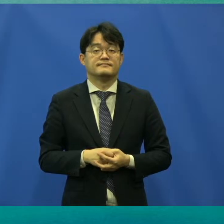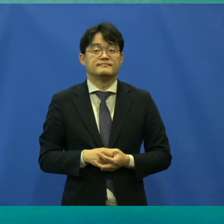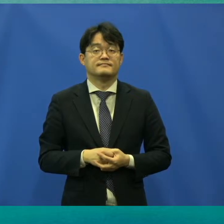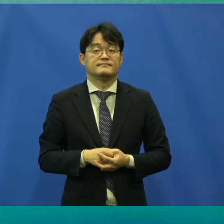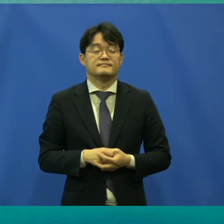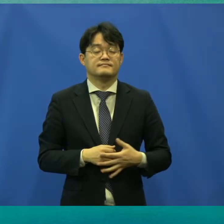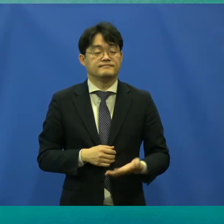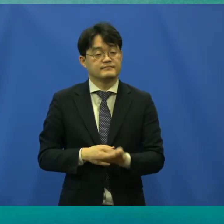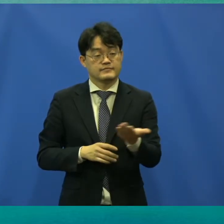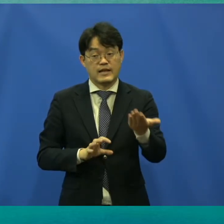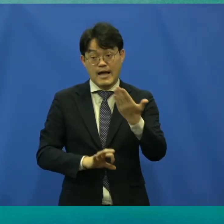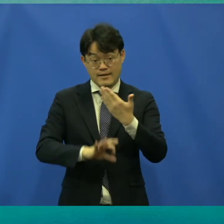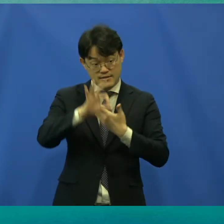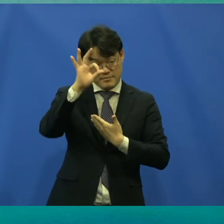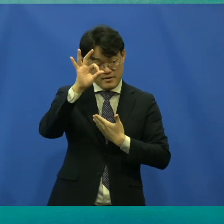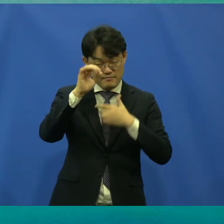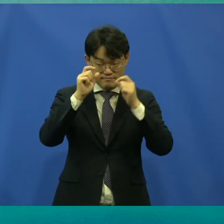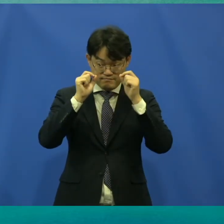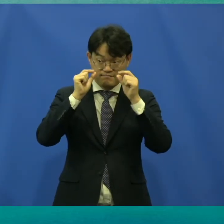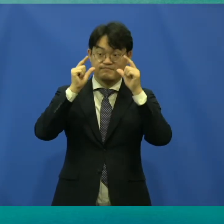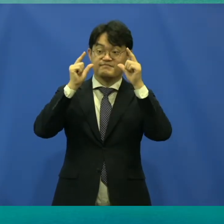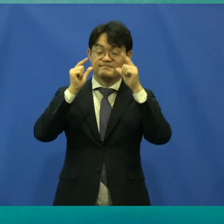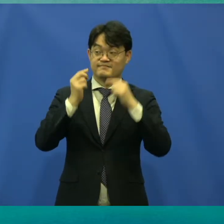아침에 눈을 뜬 것은 은혜입니다.